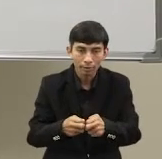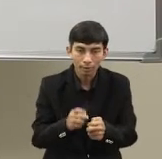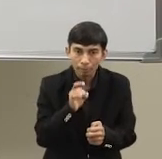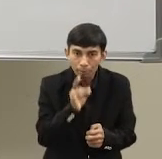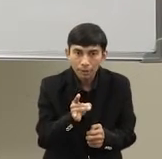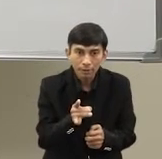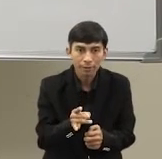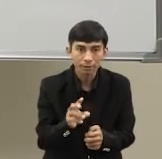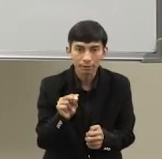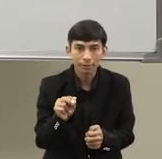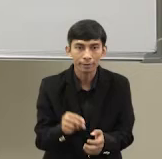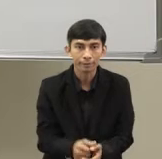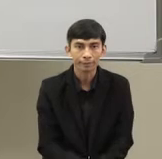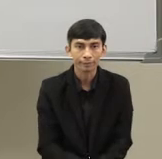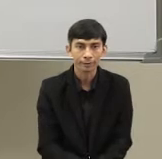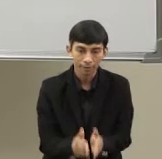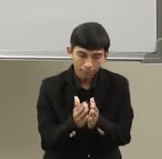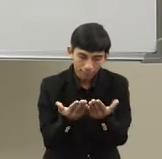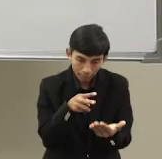chà còn bạc hơi nữ